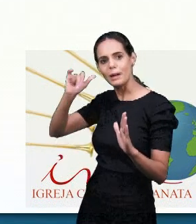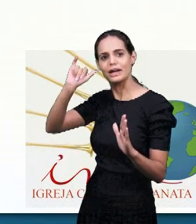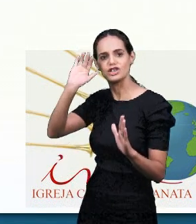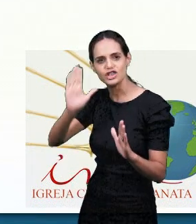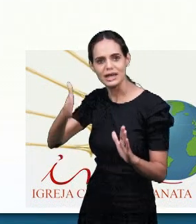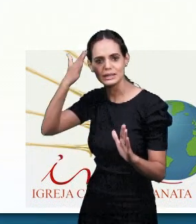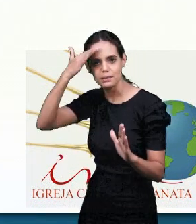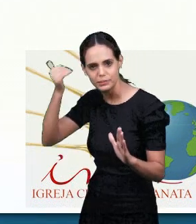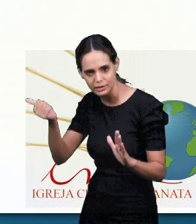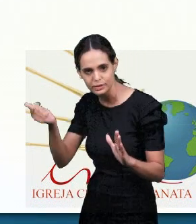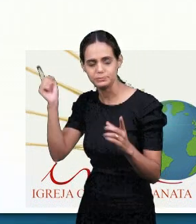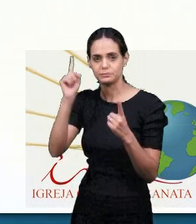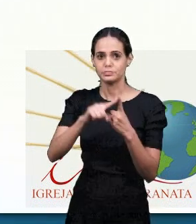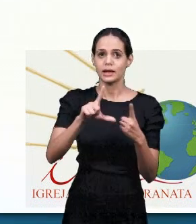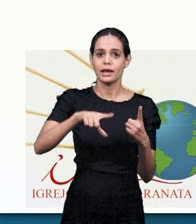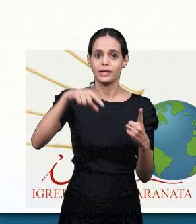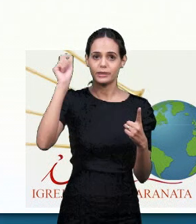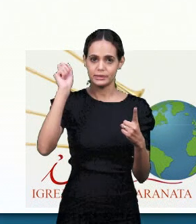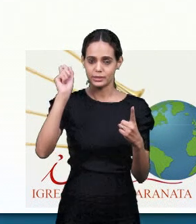Maintenant, la question